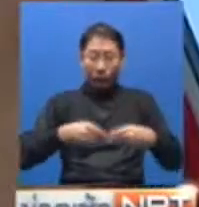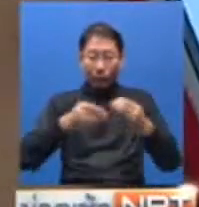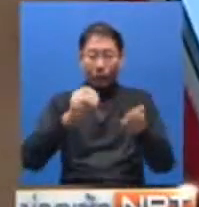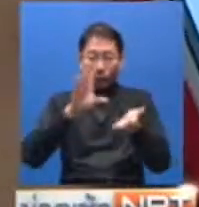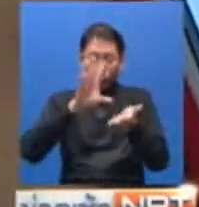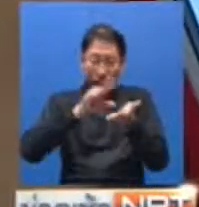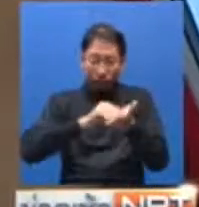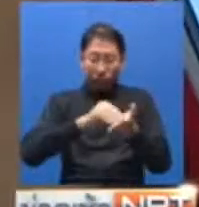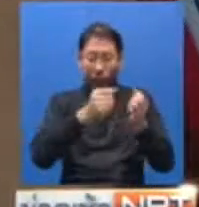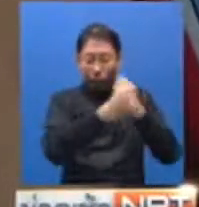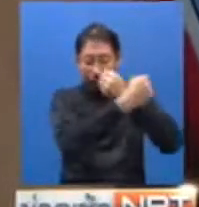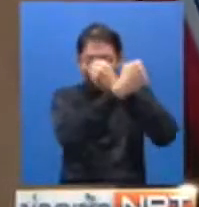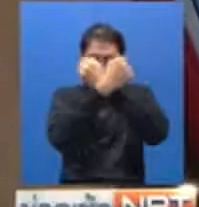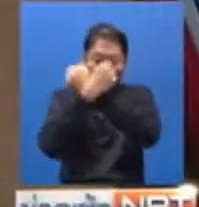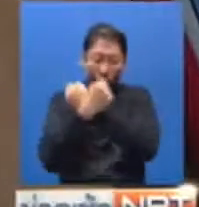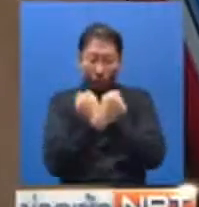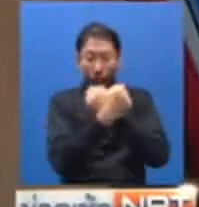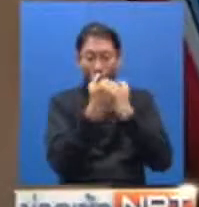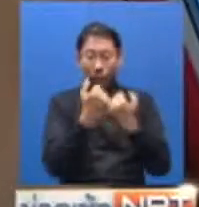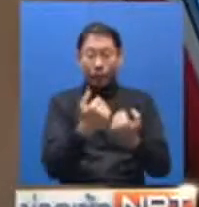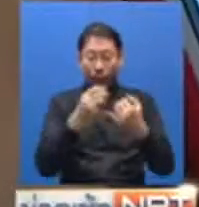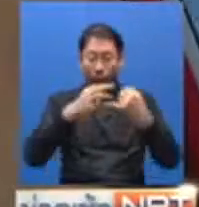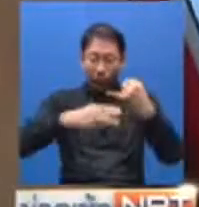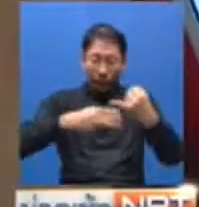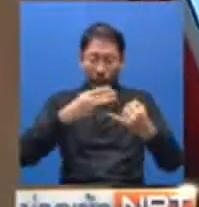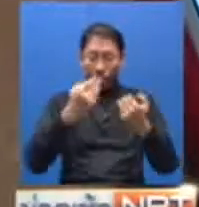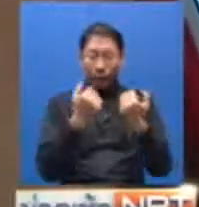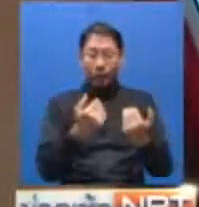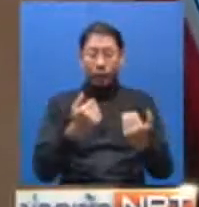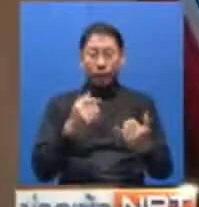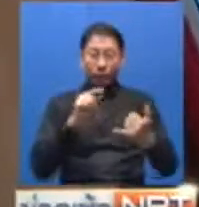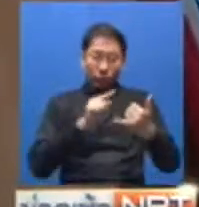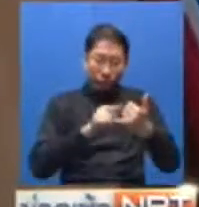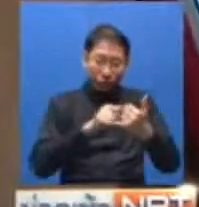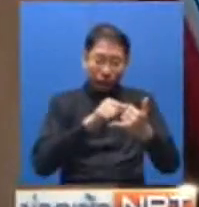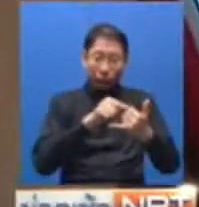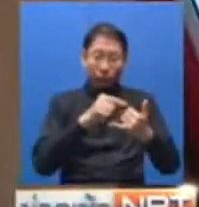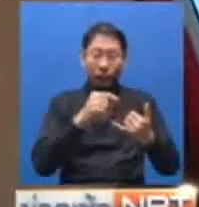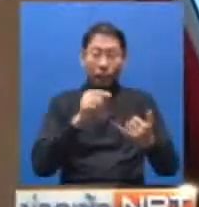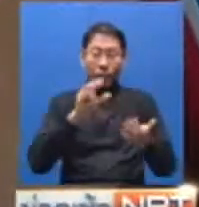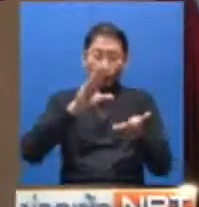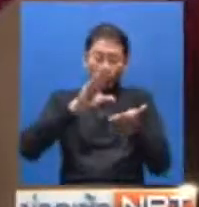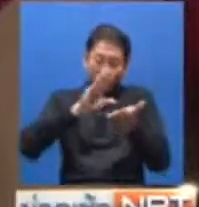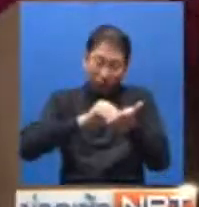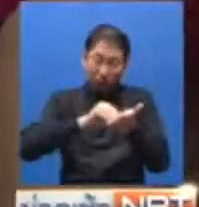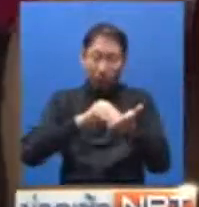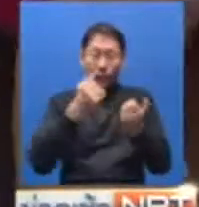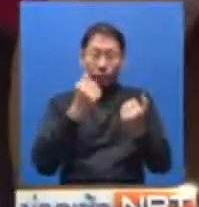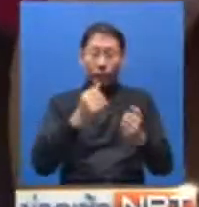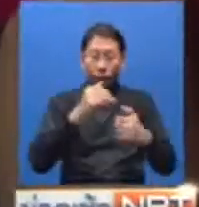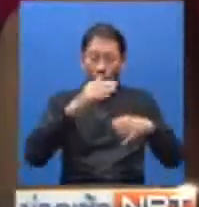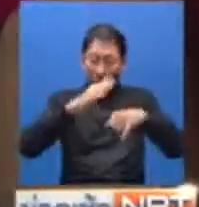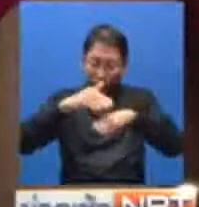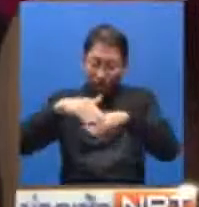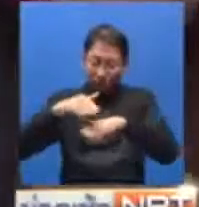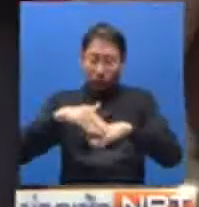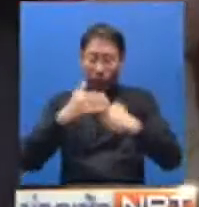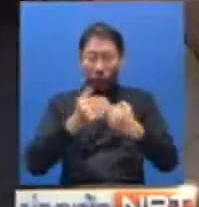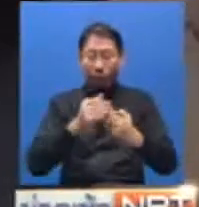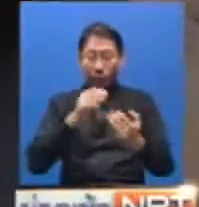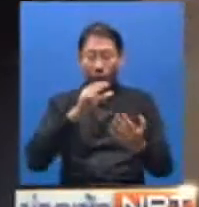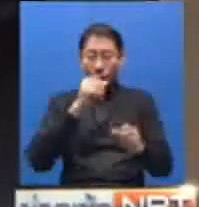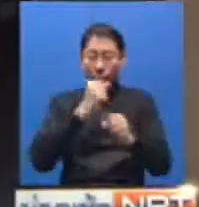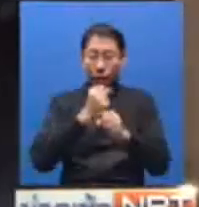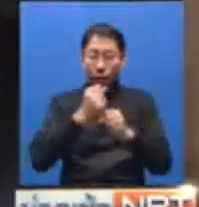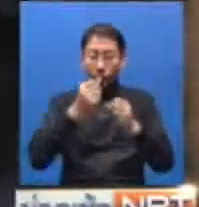ดติดตั้งป้องกันมาแวร์ที่แปลกปลอมเข้ามาในเครื่องโทรศัพท์ซึ่งแอปพลิเคชันนี้จะแจ้งเตือนให้ทราบและให้เลือกเพื่อทำการท